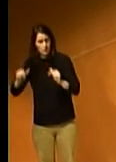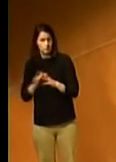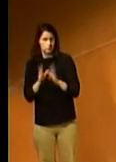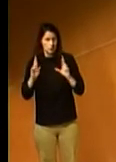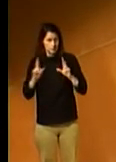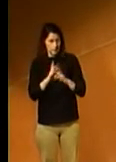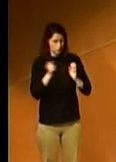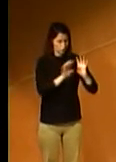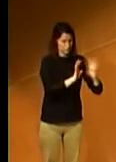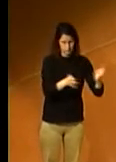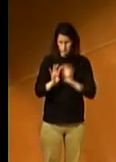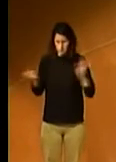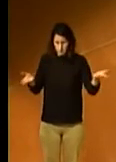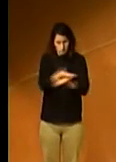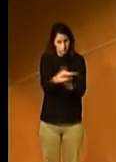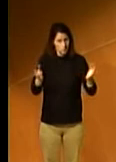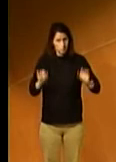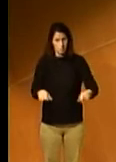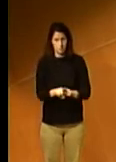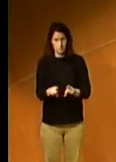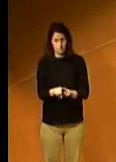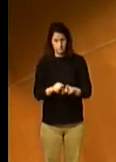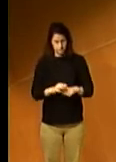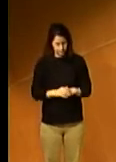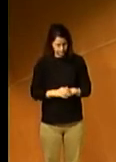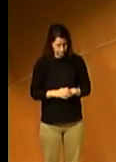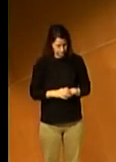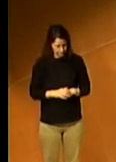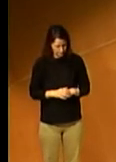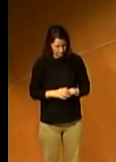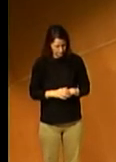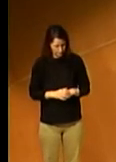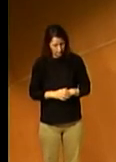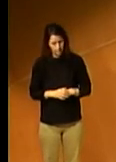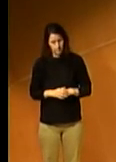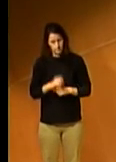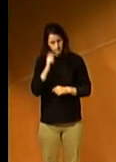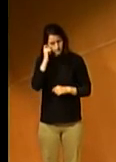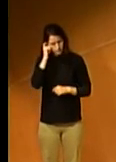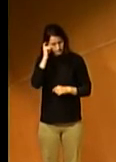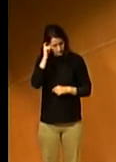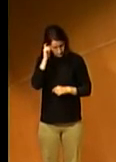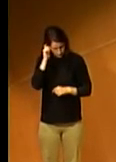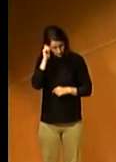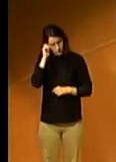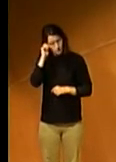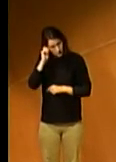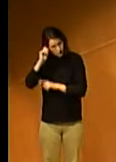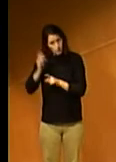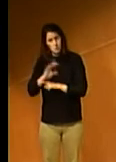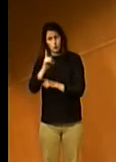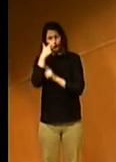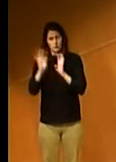échanger. Et ensuite, nous ferons une pause et ça nous mènera aux alentours